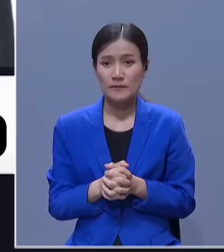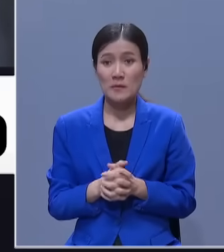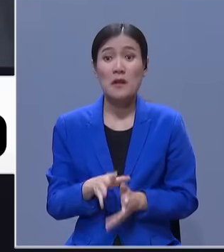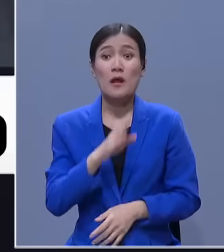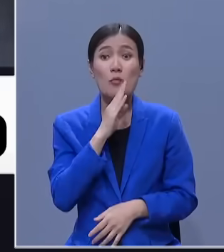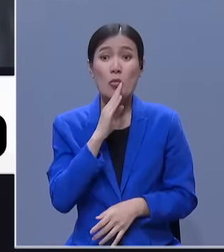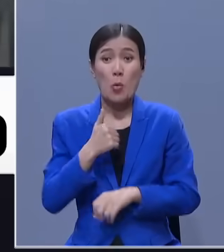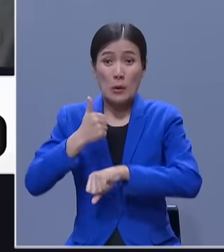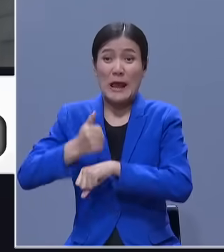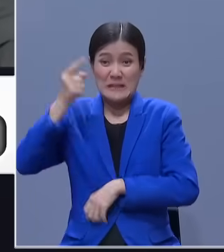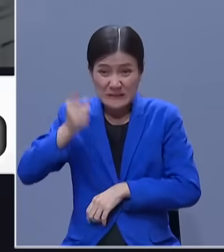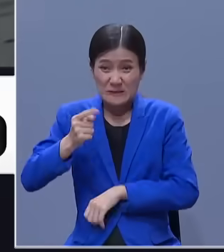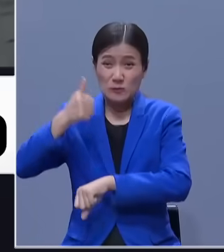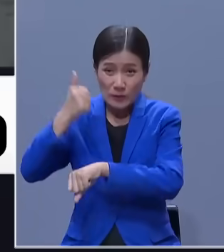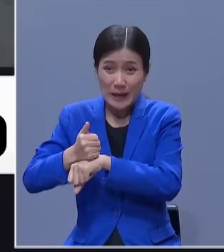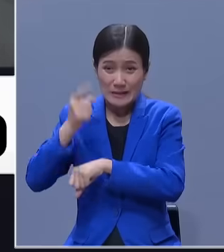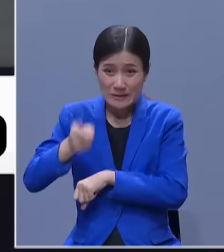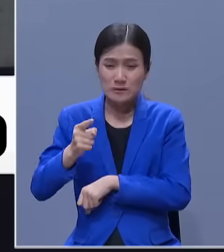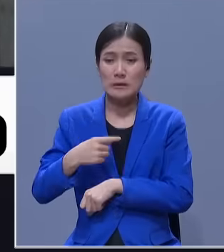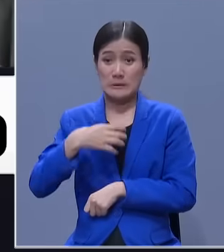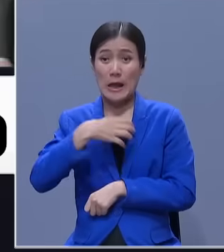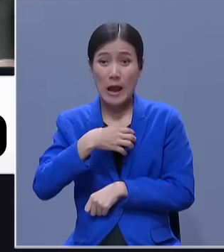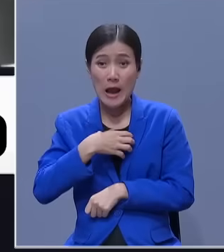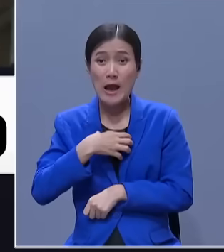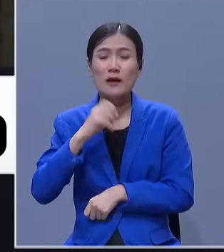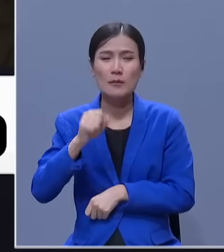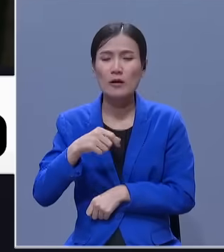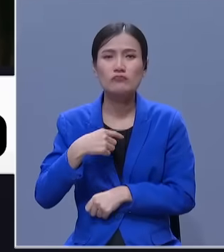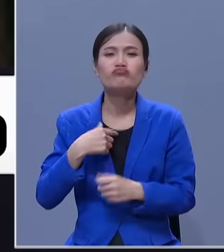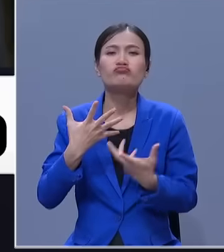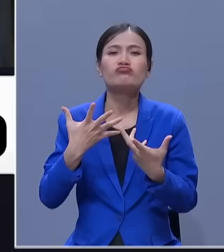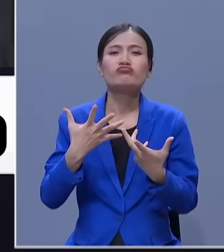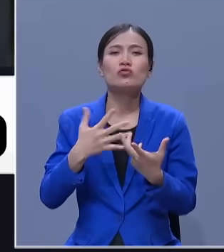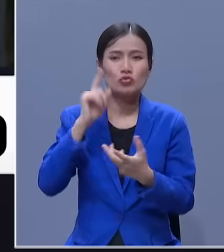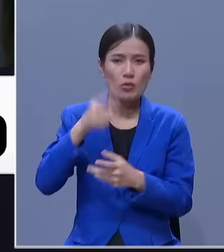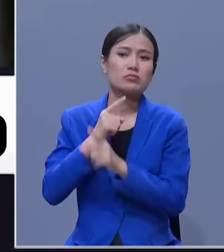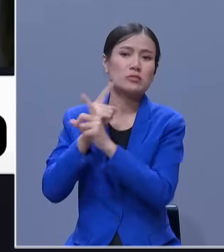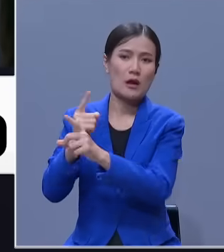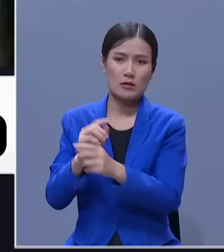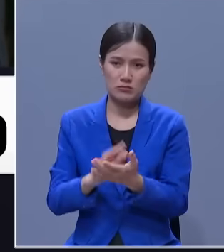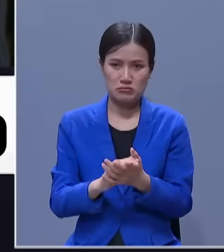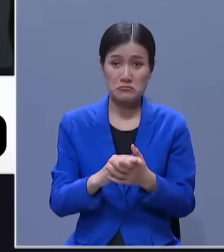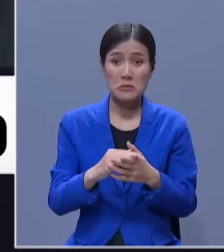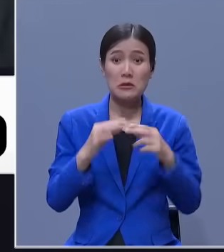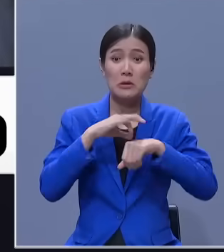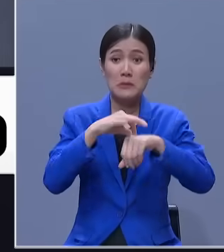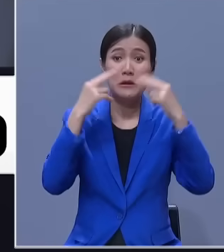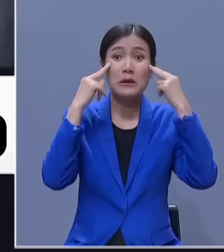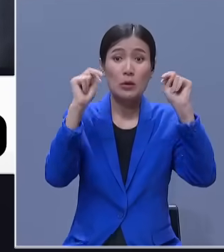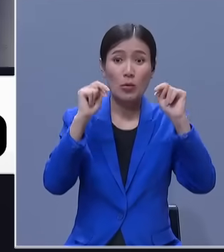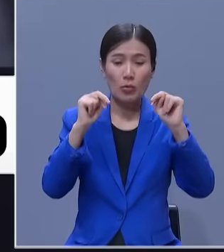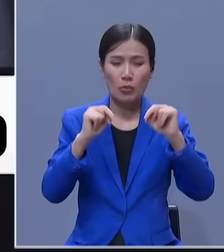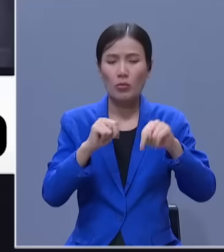การอะไรเนี่ยเขาต้องการได้มาตั้งแต่ต้นอยู่แล้วแม้กระทั่งกรณีตำแหน่งนายกรัฐมนตรีเนี่ยนะครับถ้